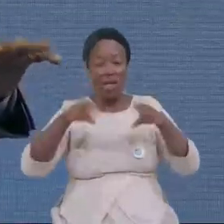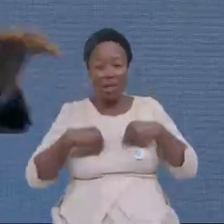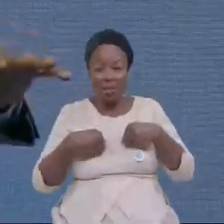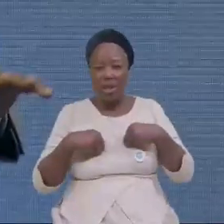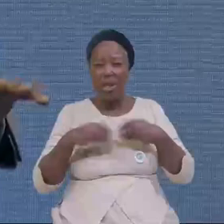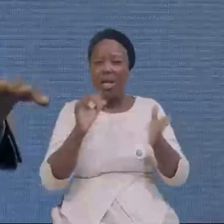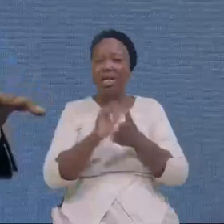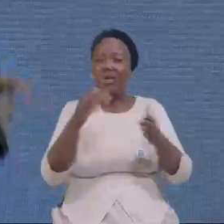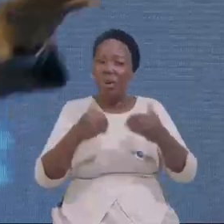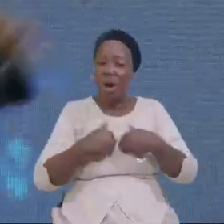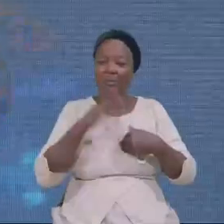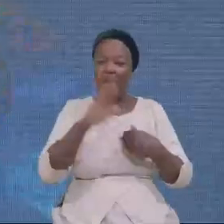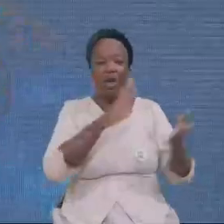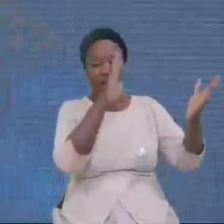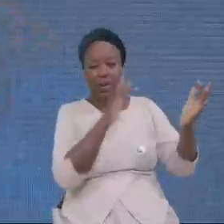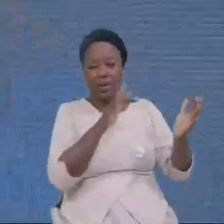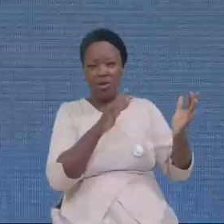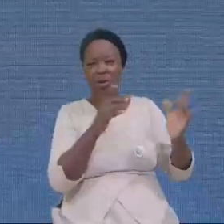que tu as tes attentes